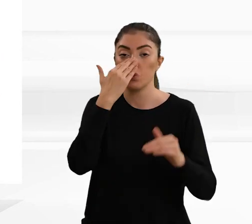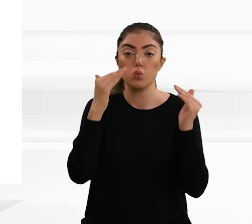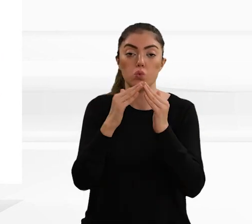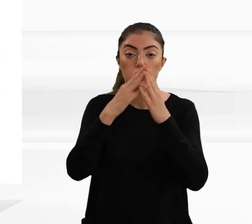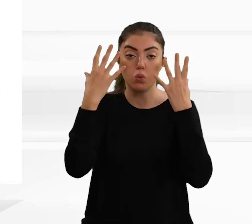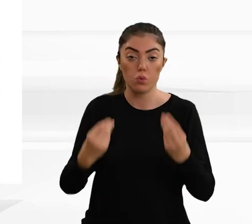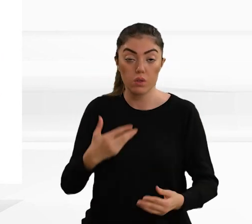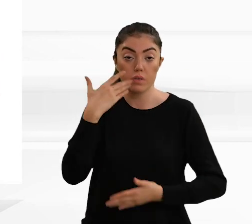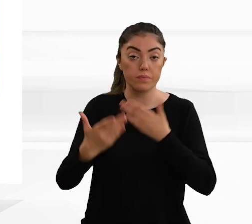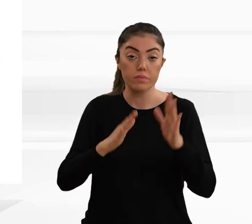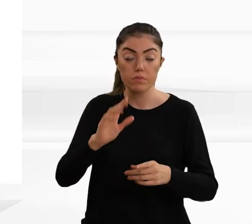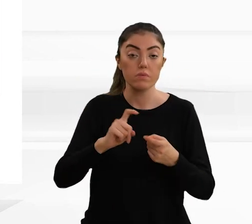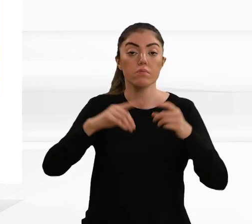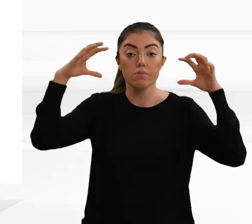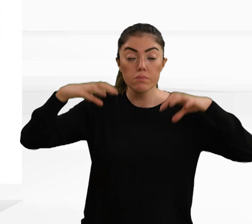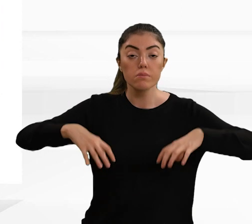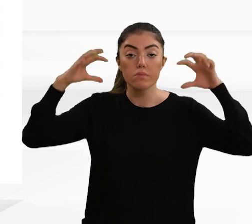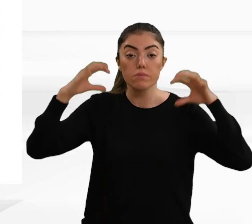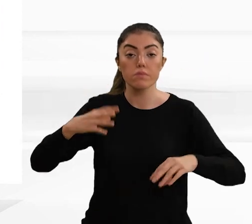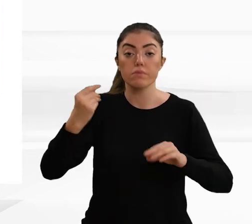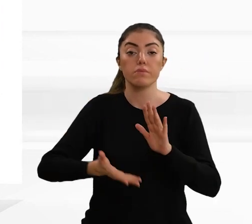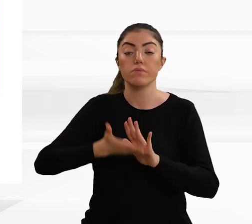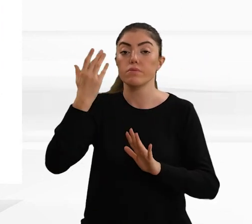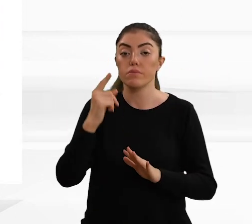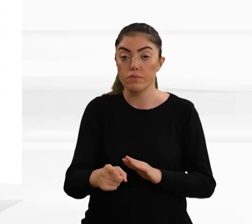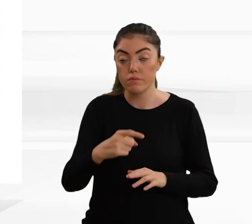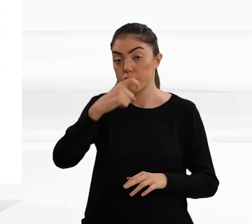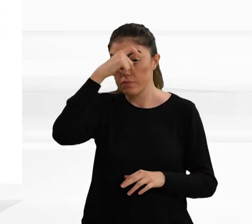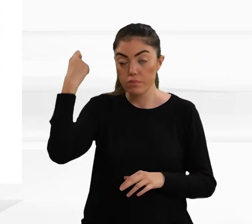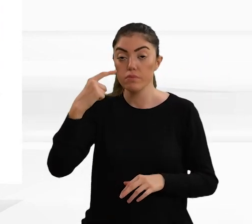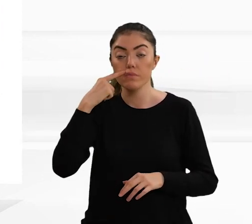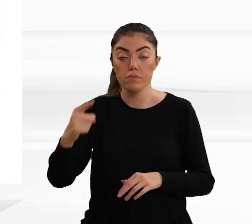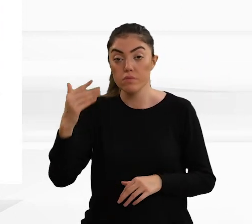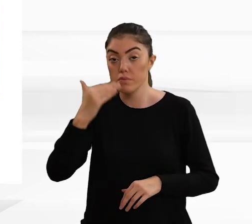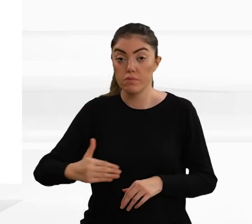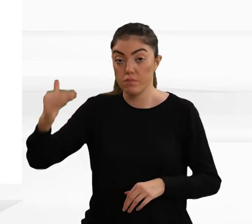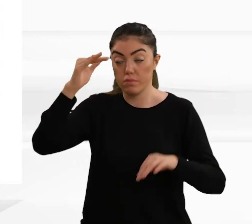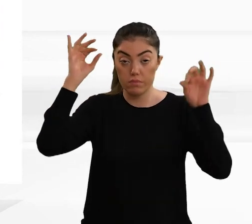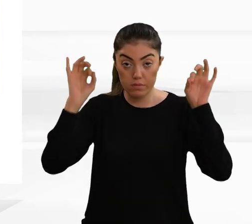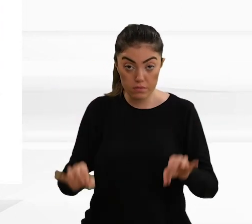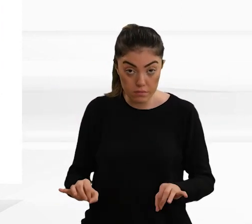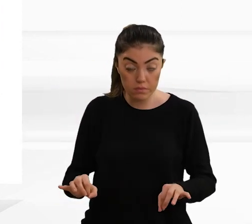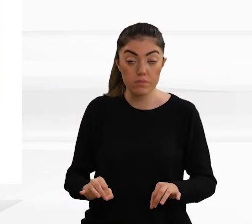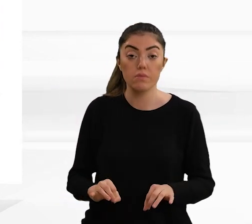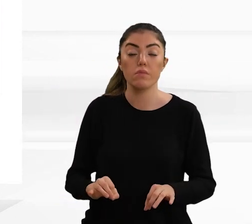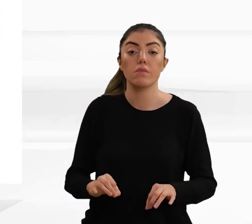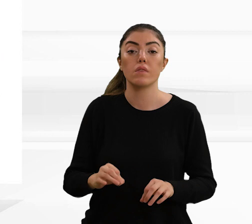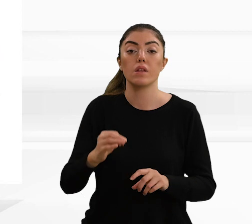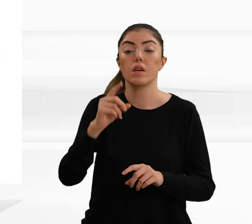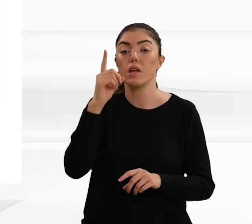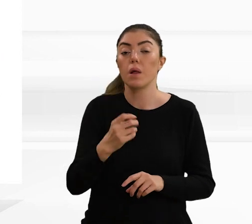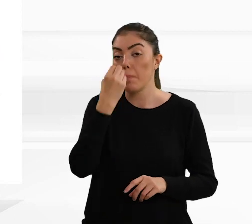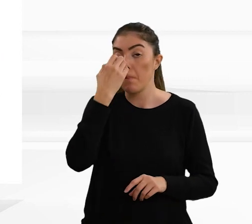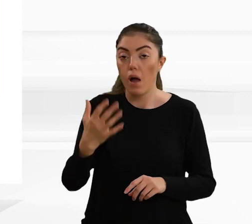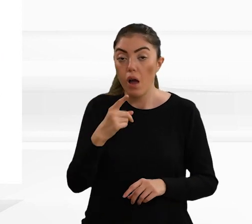larda olduğu ve bu suların en fazla sıcaklığında artmaya başladığı İlkbahar